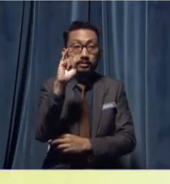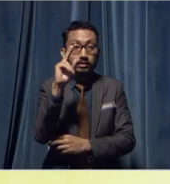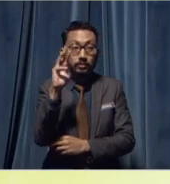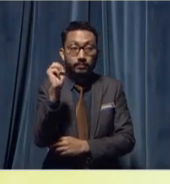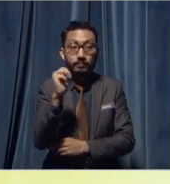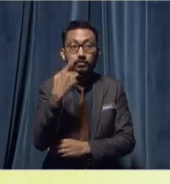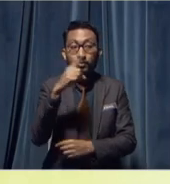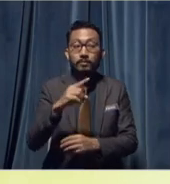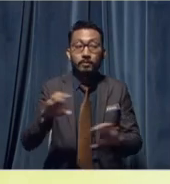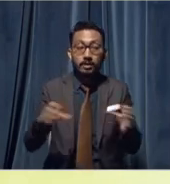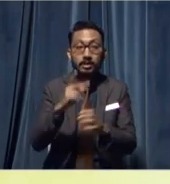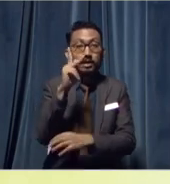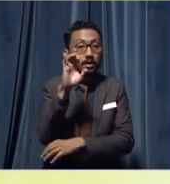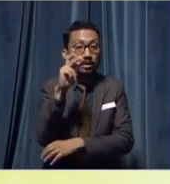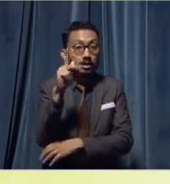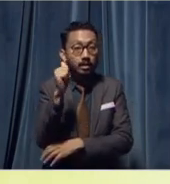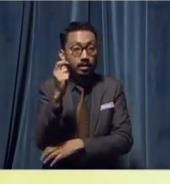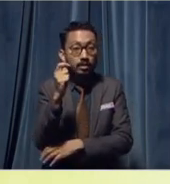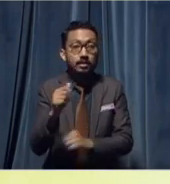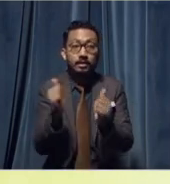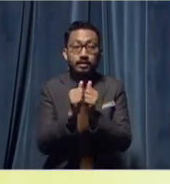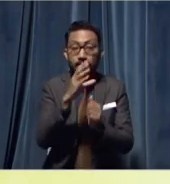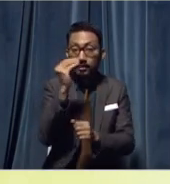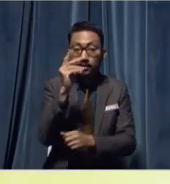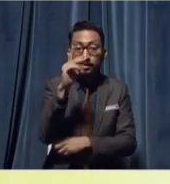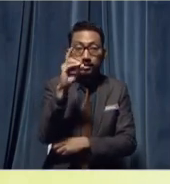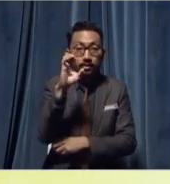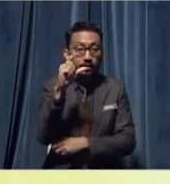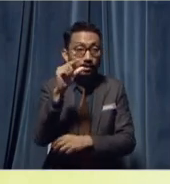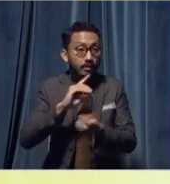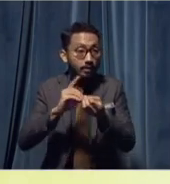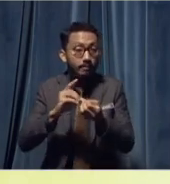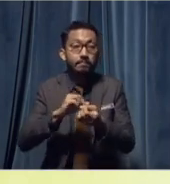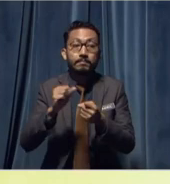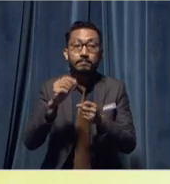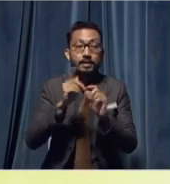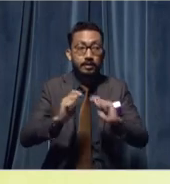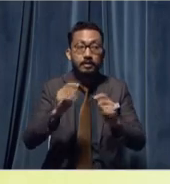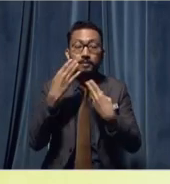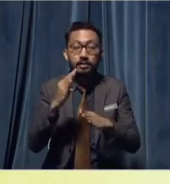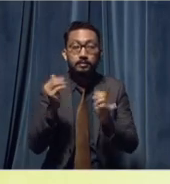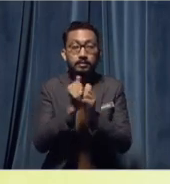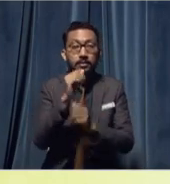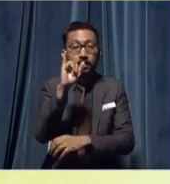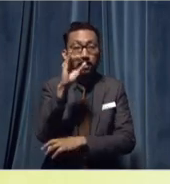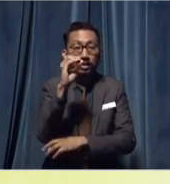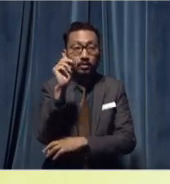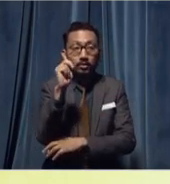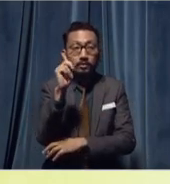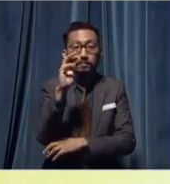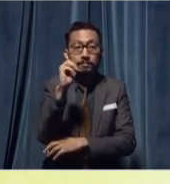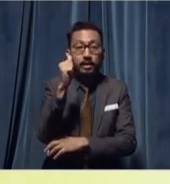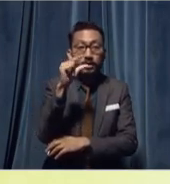untuk menghasilkan kekat, dan deterjen bertindak balas dengan ion magnesium